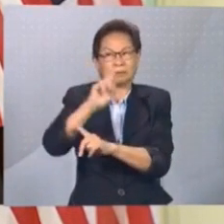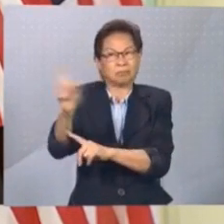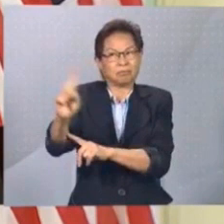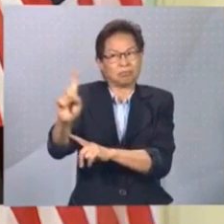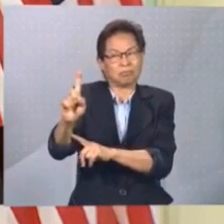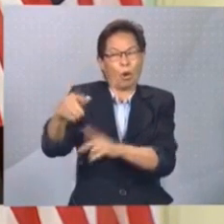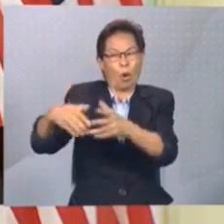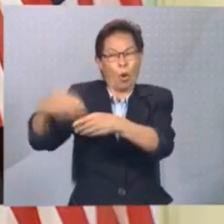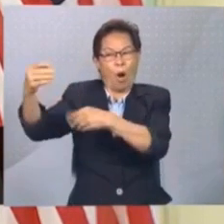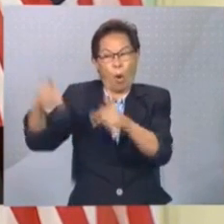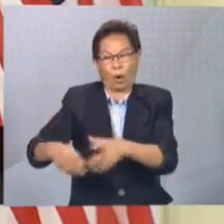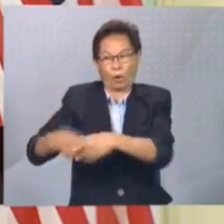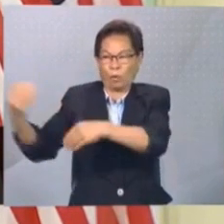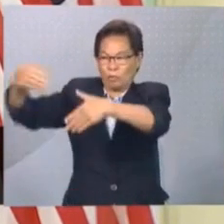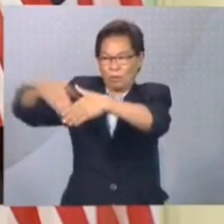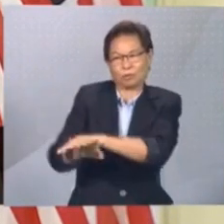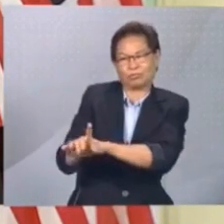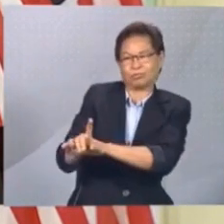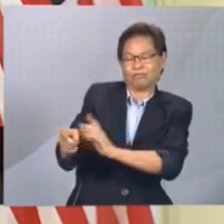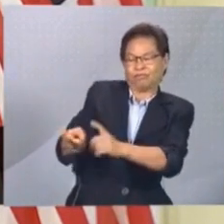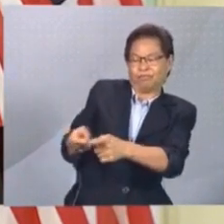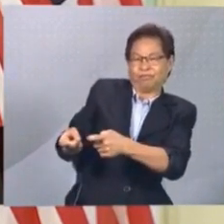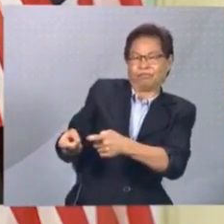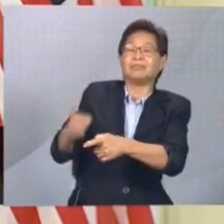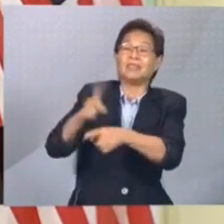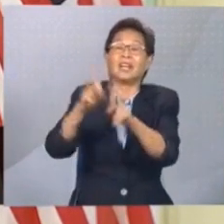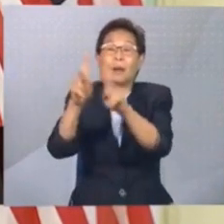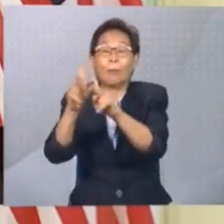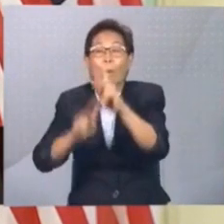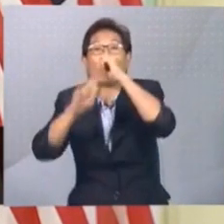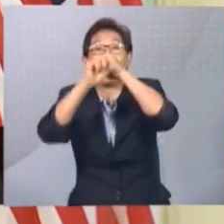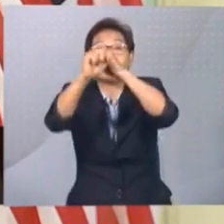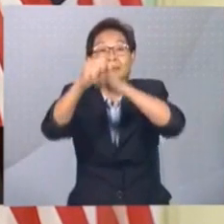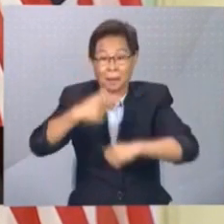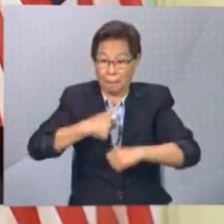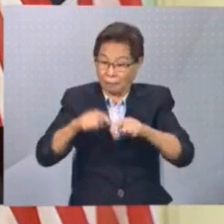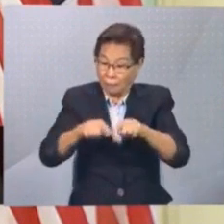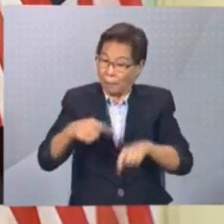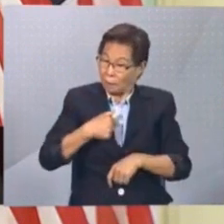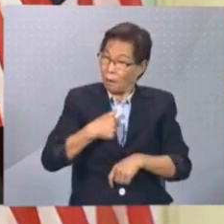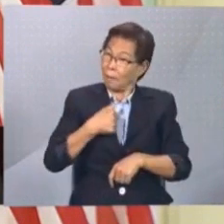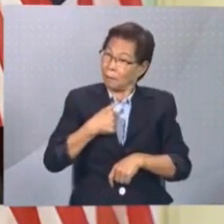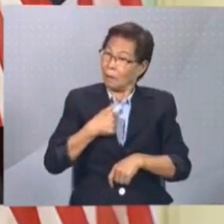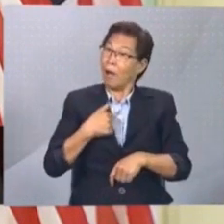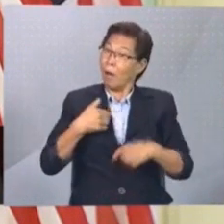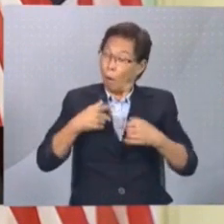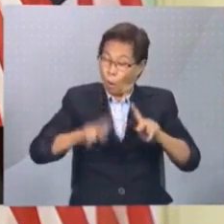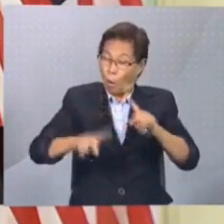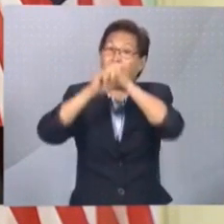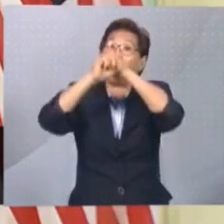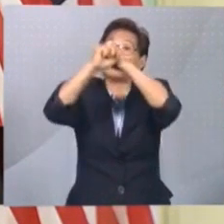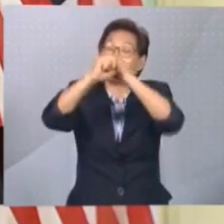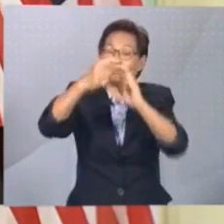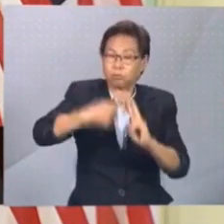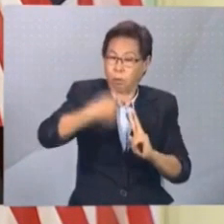oleh orang luar dan sebagainya. Saya dengar di perkampungan orang asli, di tempat saya sendiri, mereka mengadakan sekatan.